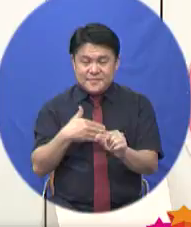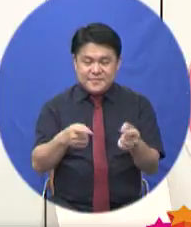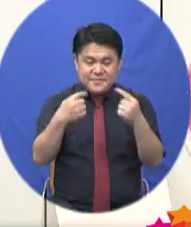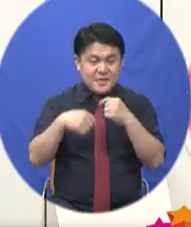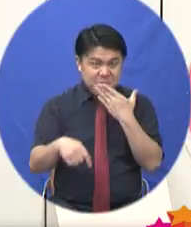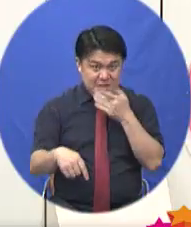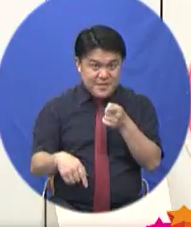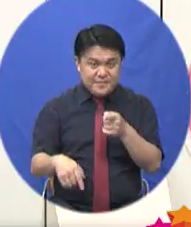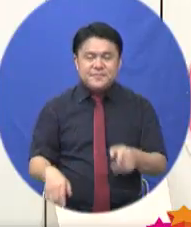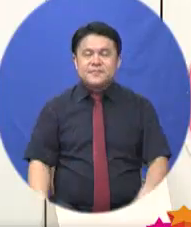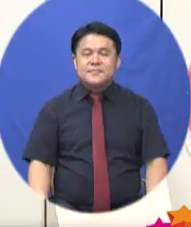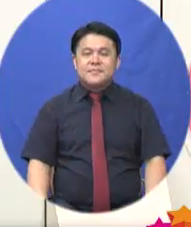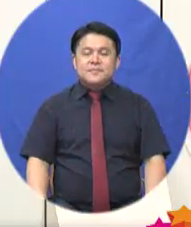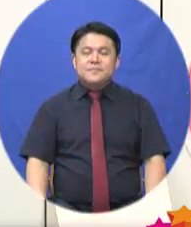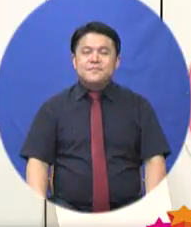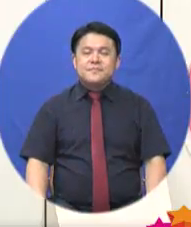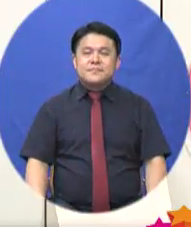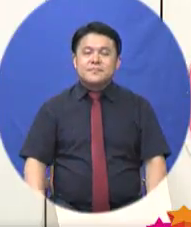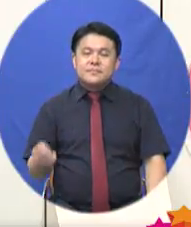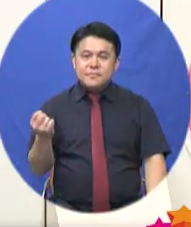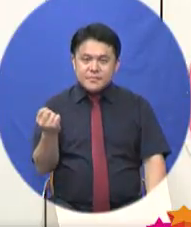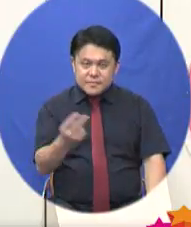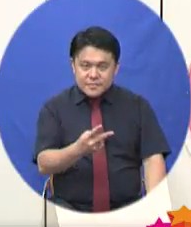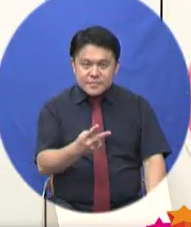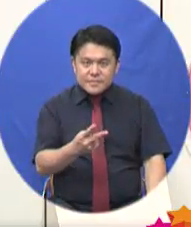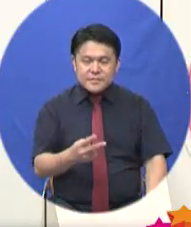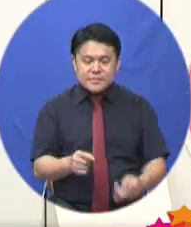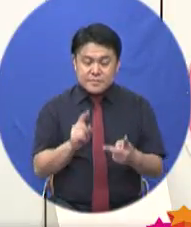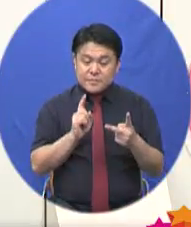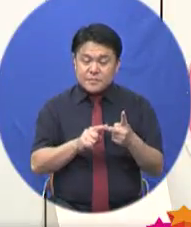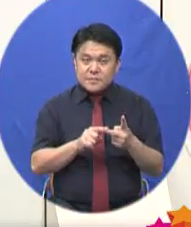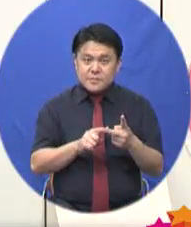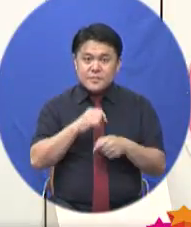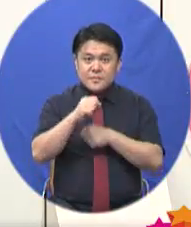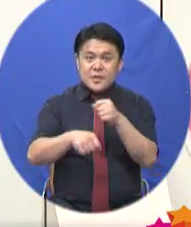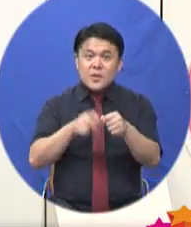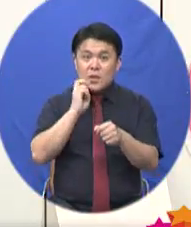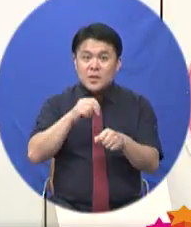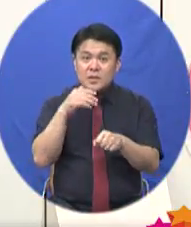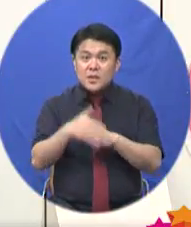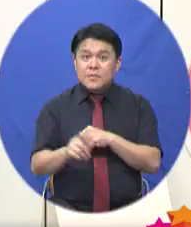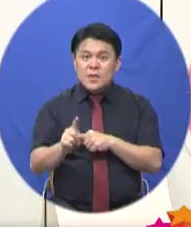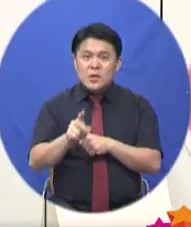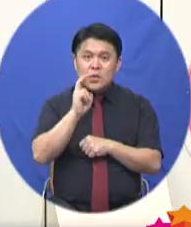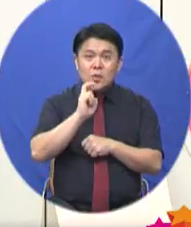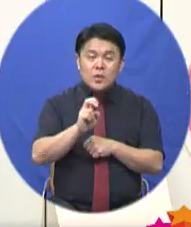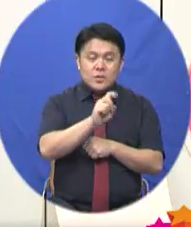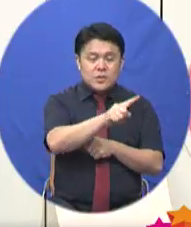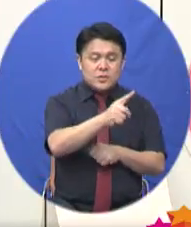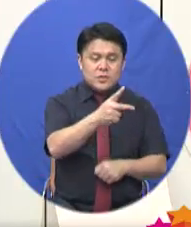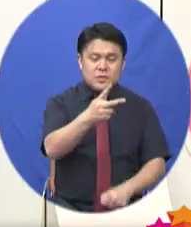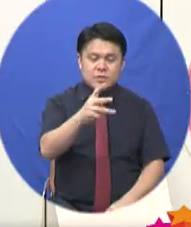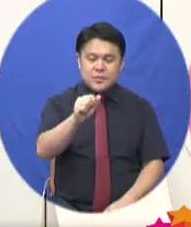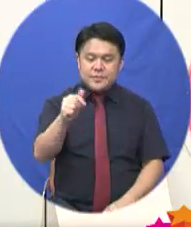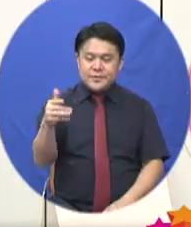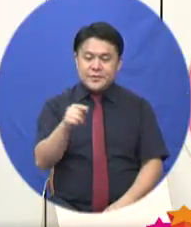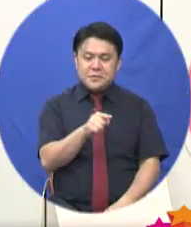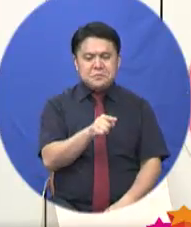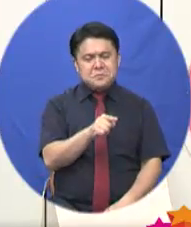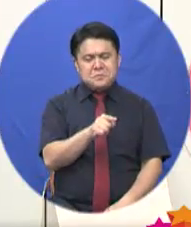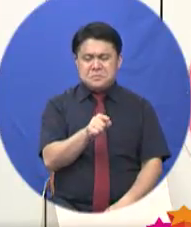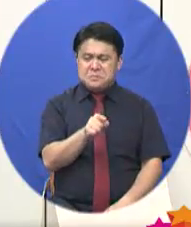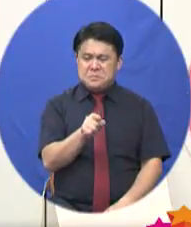함께 참여하실 수가 있습니다. 그리고 무반주는 9곡 지정곡 중에 나는 자신이